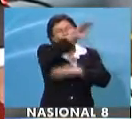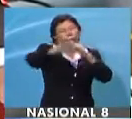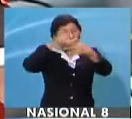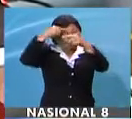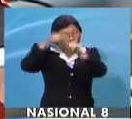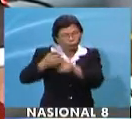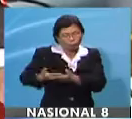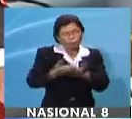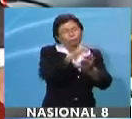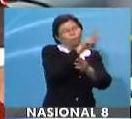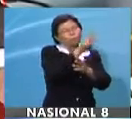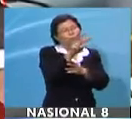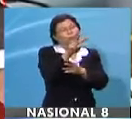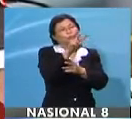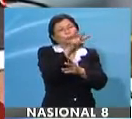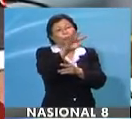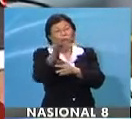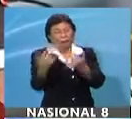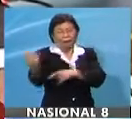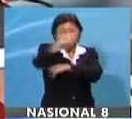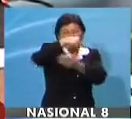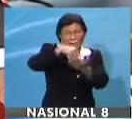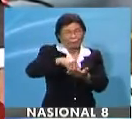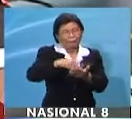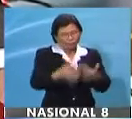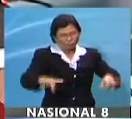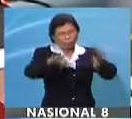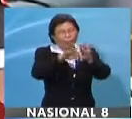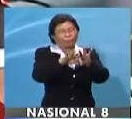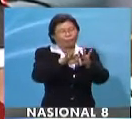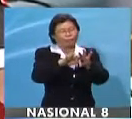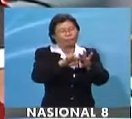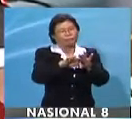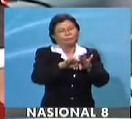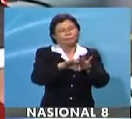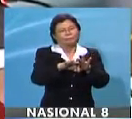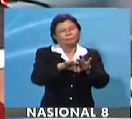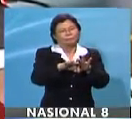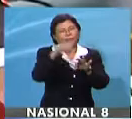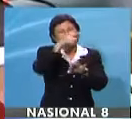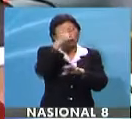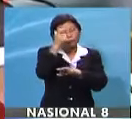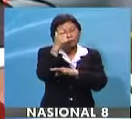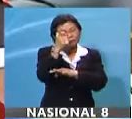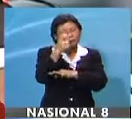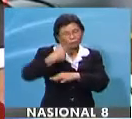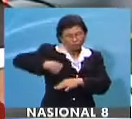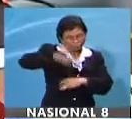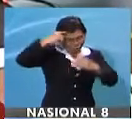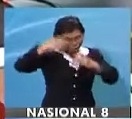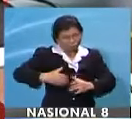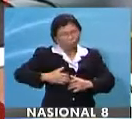of Resolution 2225 today It is important as it underscores our unified stance